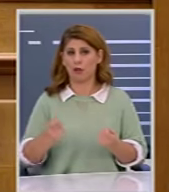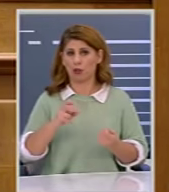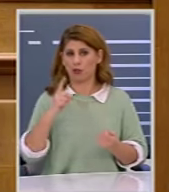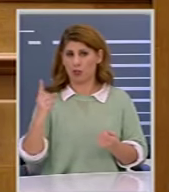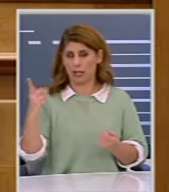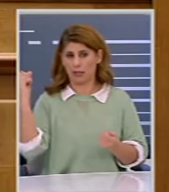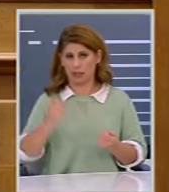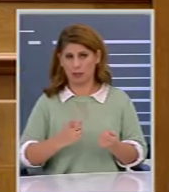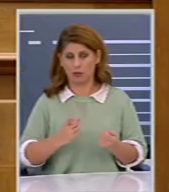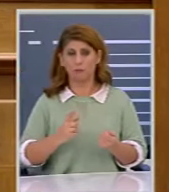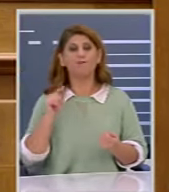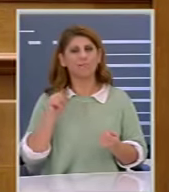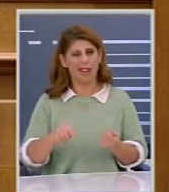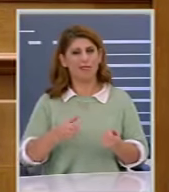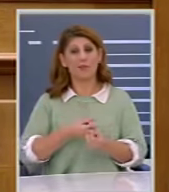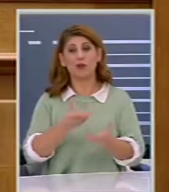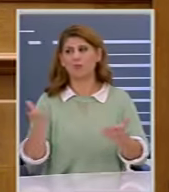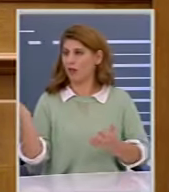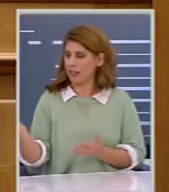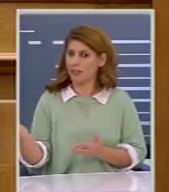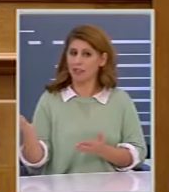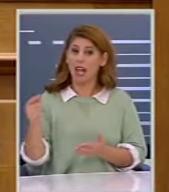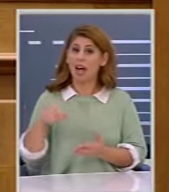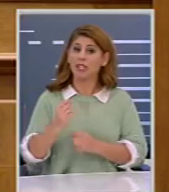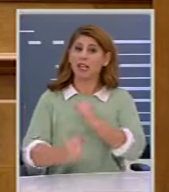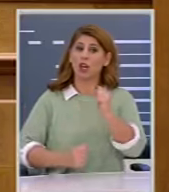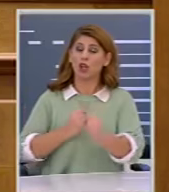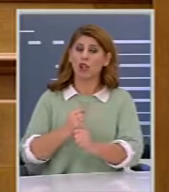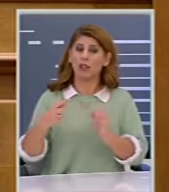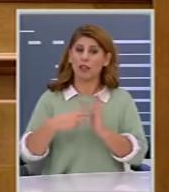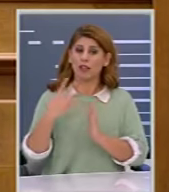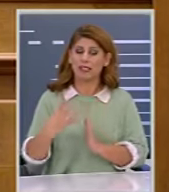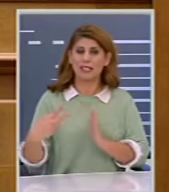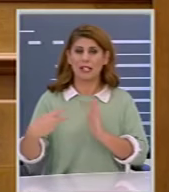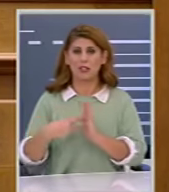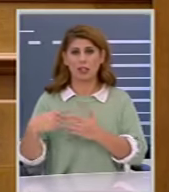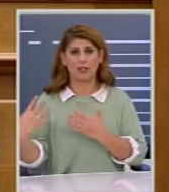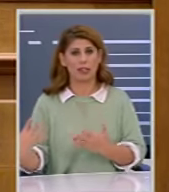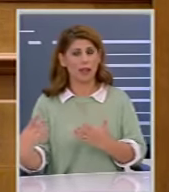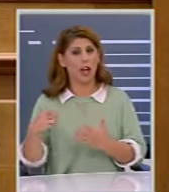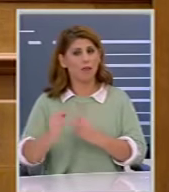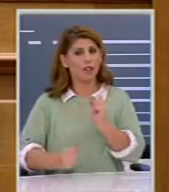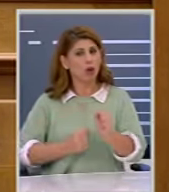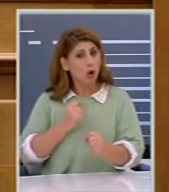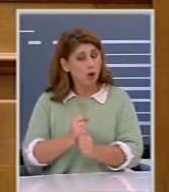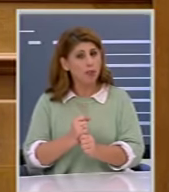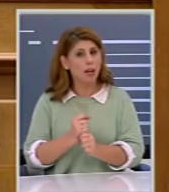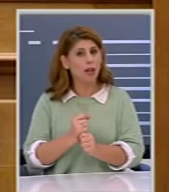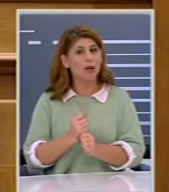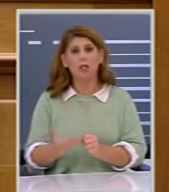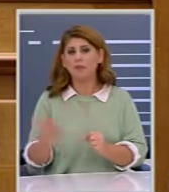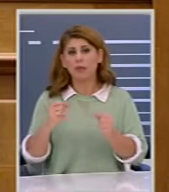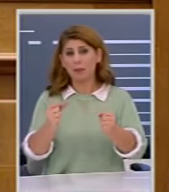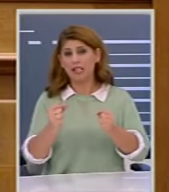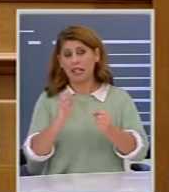21%. Αυτή είναι η προσφορά σας και αυτά είναι χρόνια 2004-2009. Είναι τα χρόνια εκείνα που δεν υπήρχε